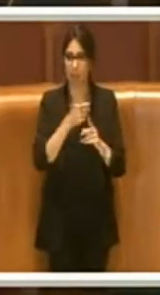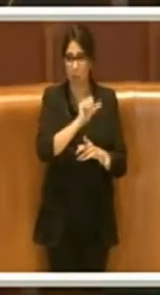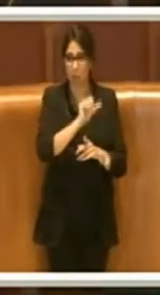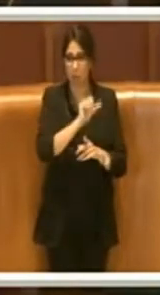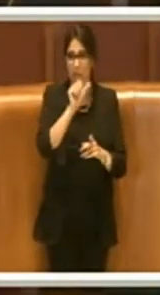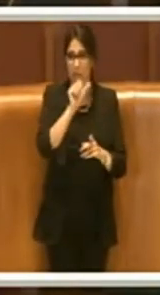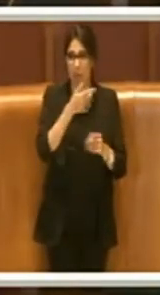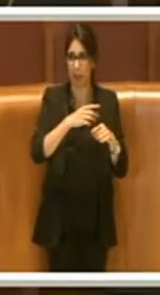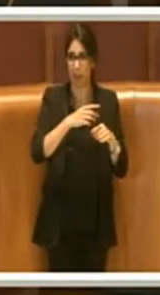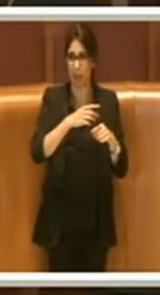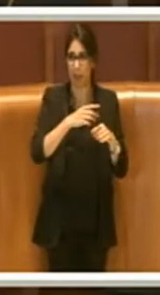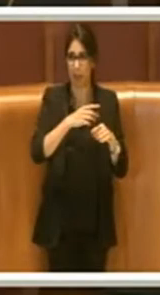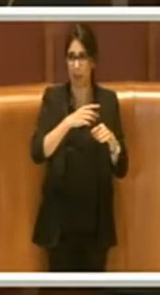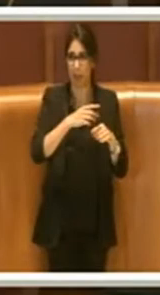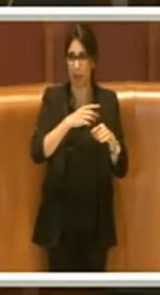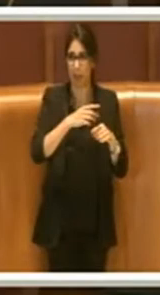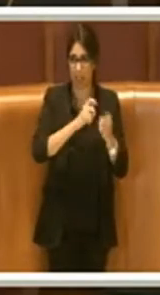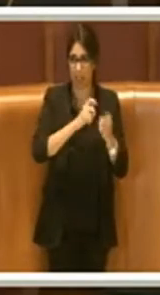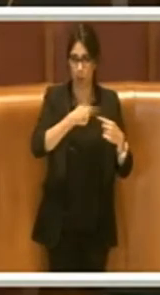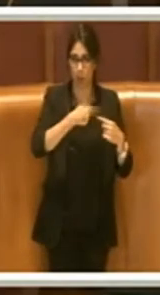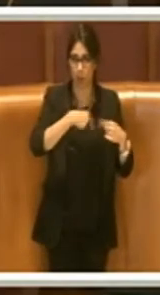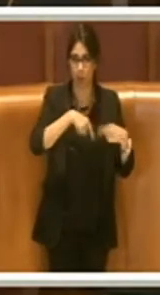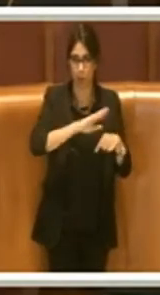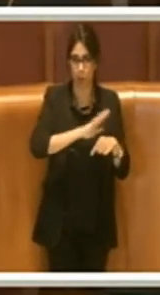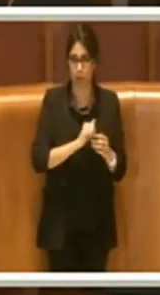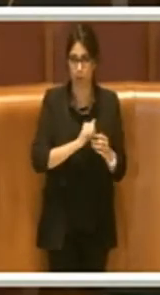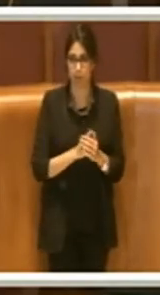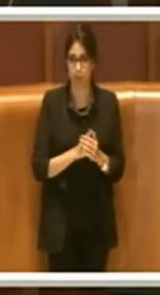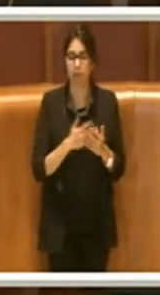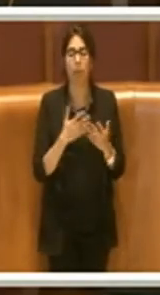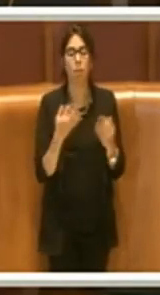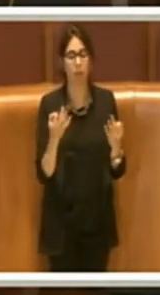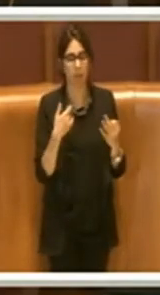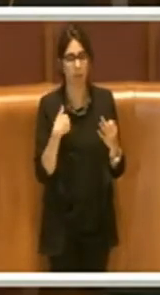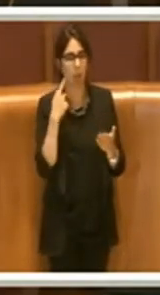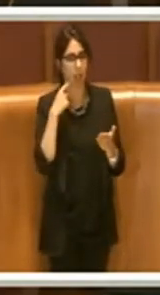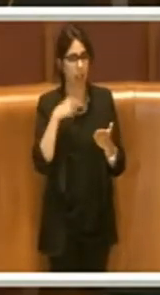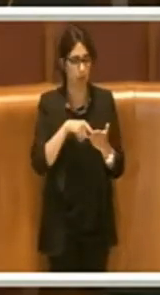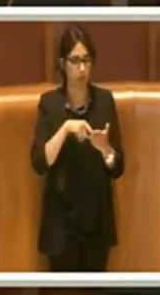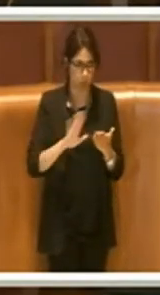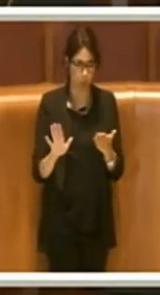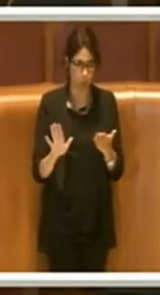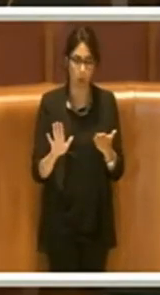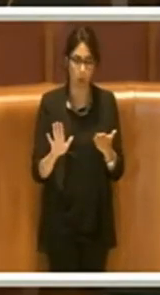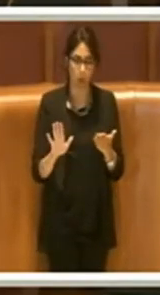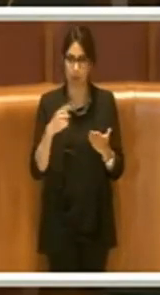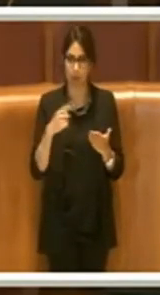perfetto. Allora io immagino, ritornando al precedente, quindi quello di